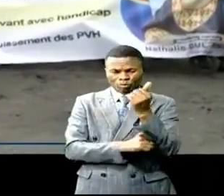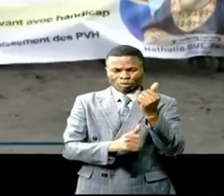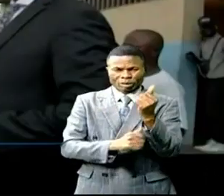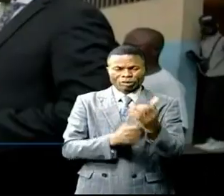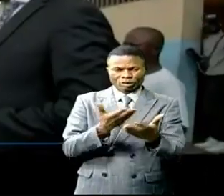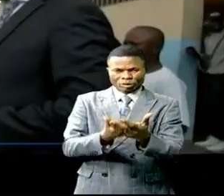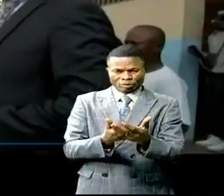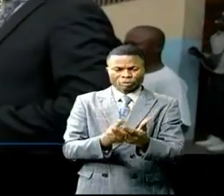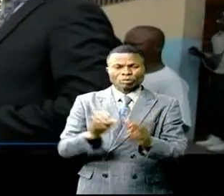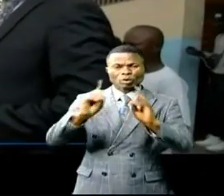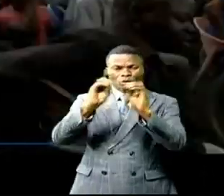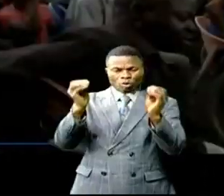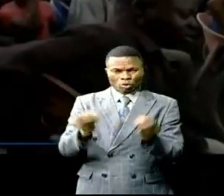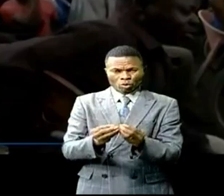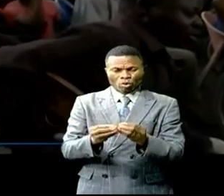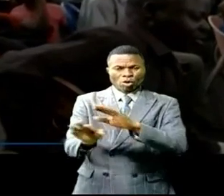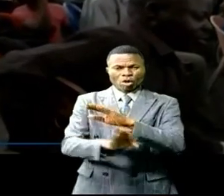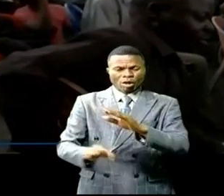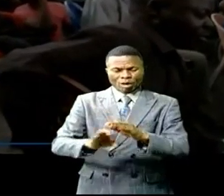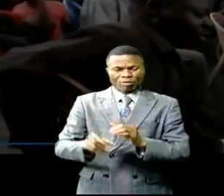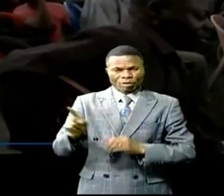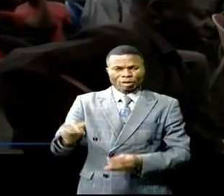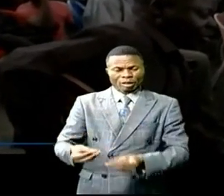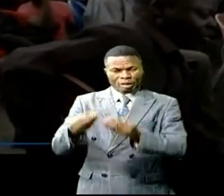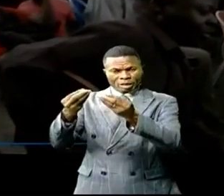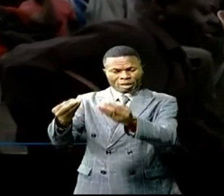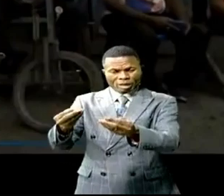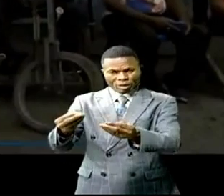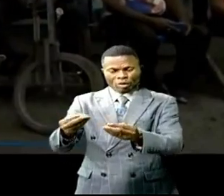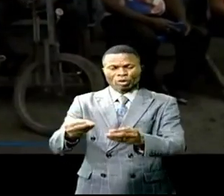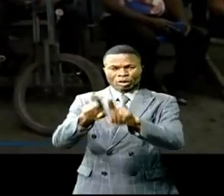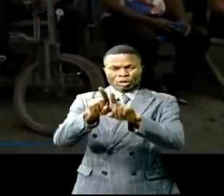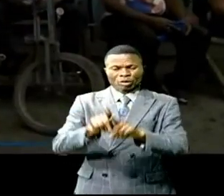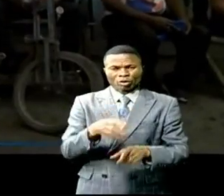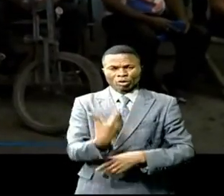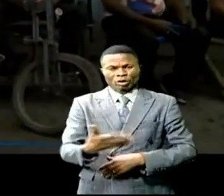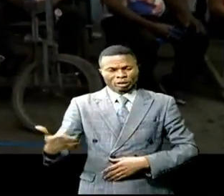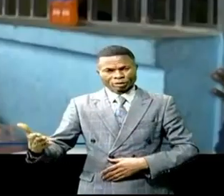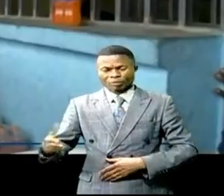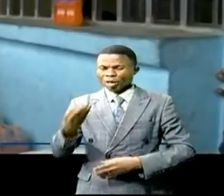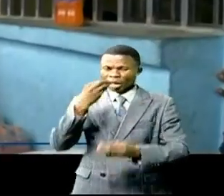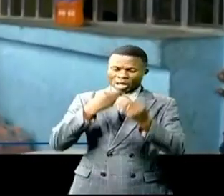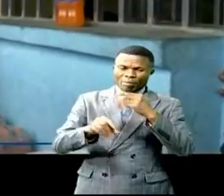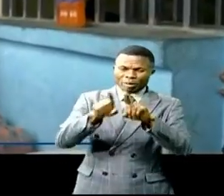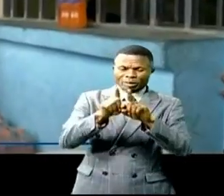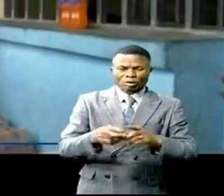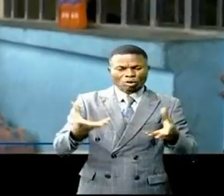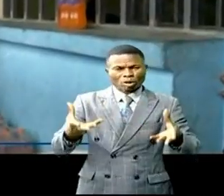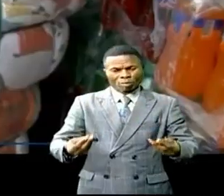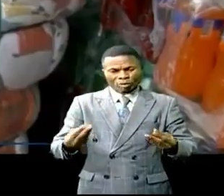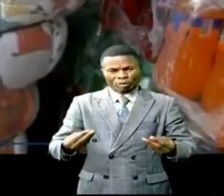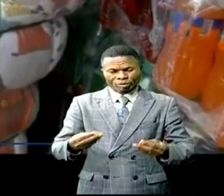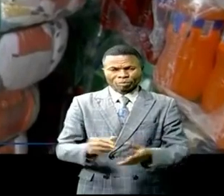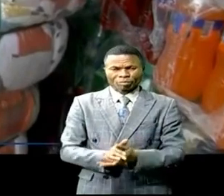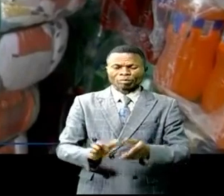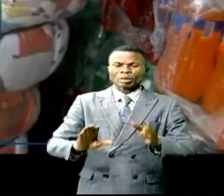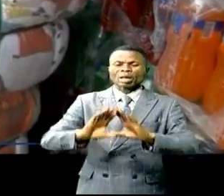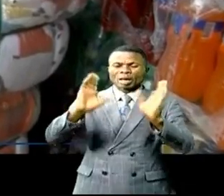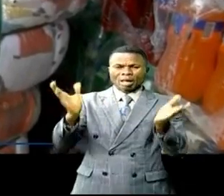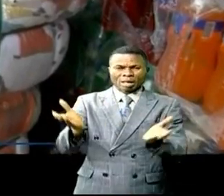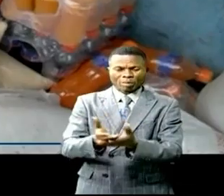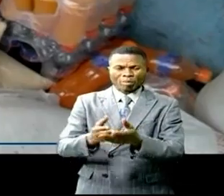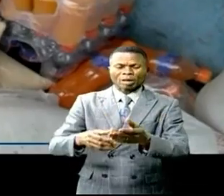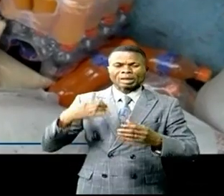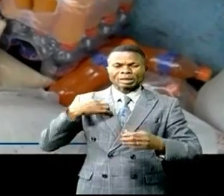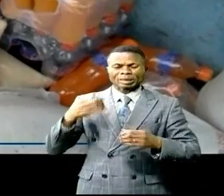Boulansung. La délégation de la Fondation Founabu a ramené dans sa gibecière également des matériels, des vivres et non vivre, notamment des ballons de friperie, les